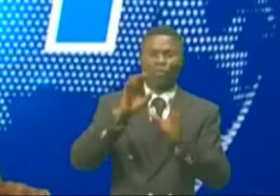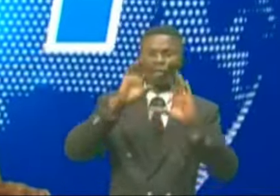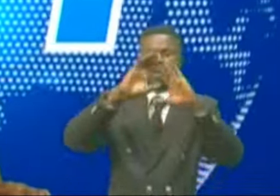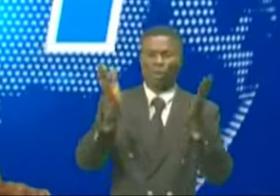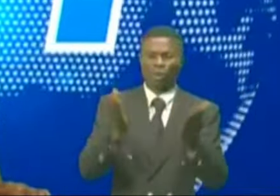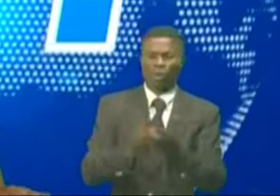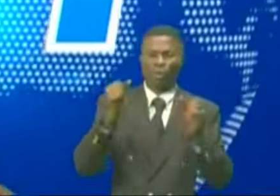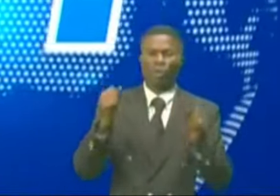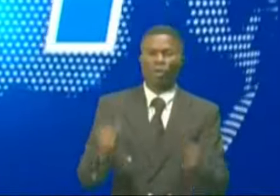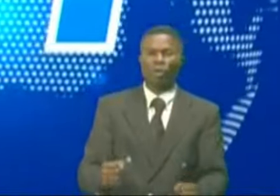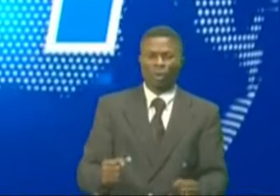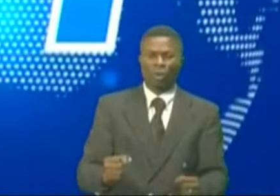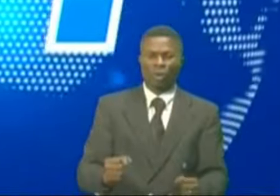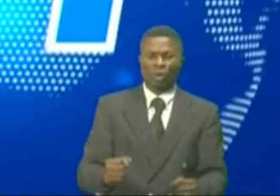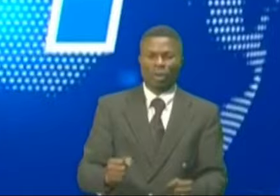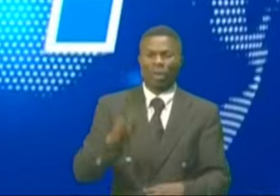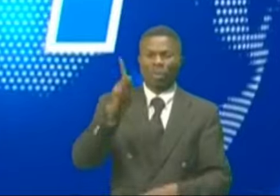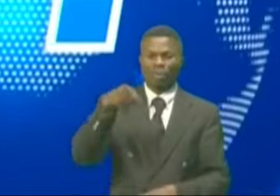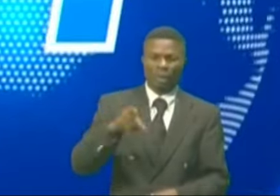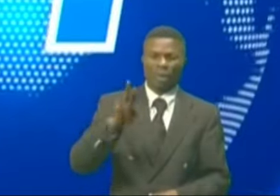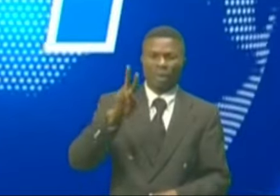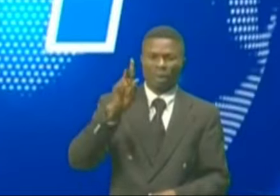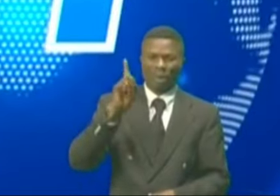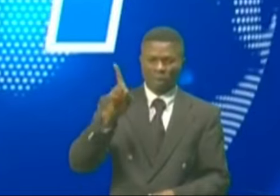et stabilisation